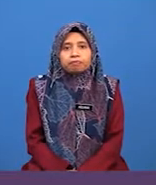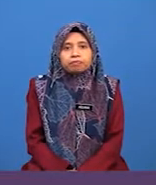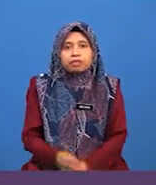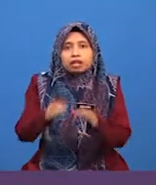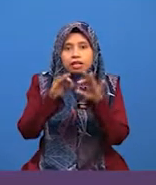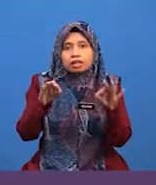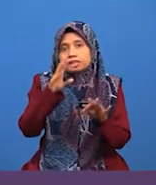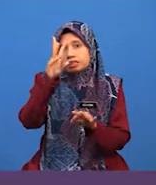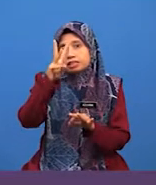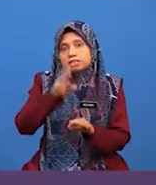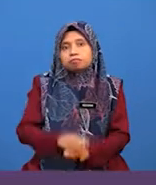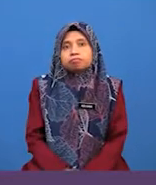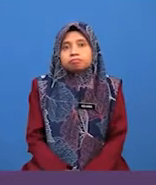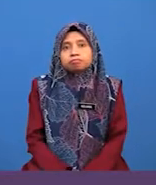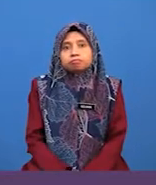Ayat keenam.